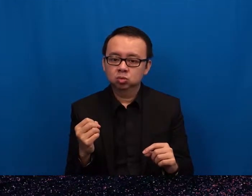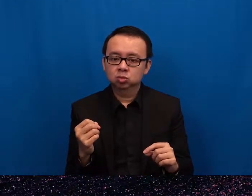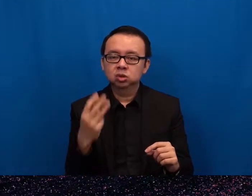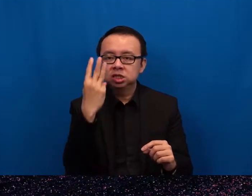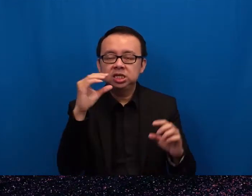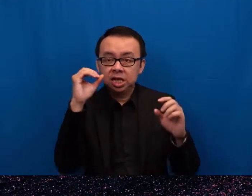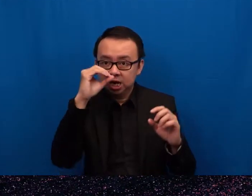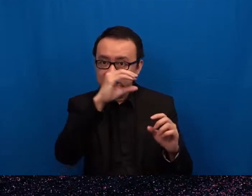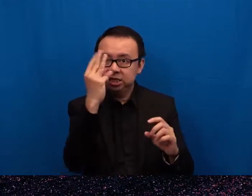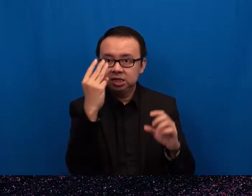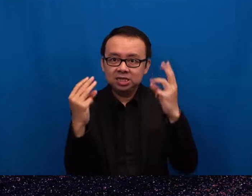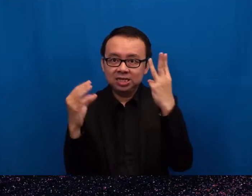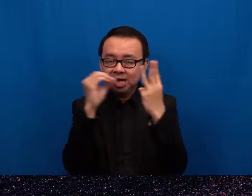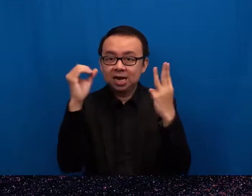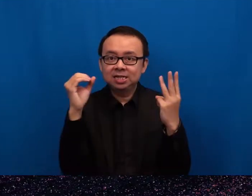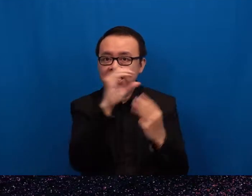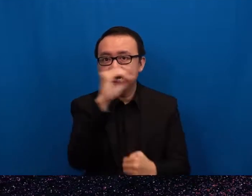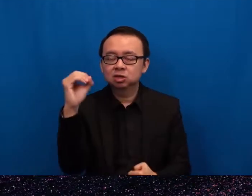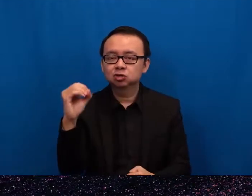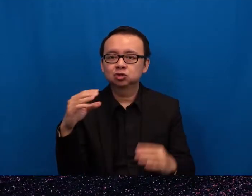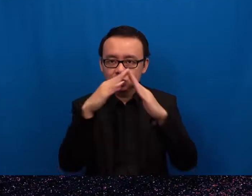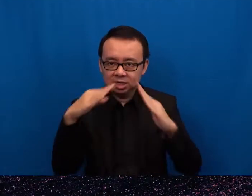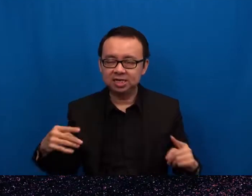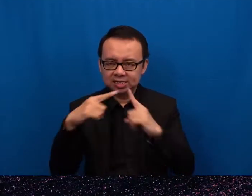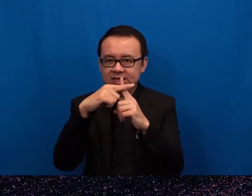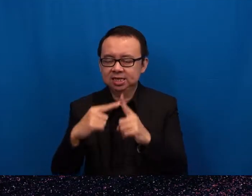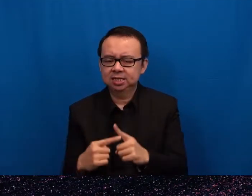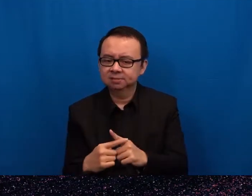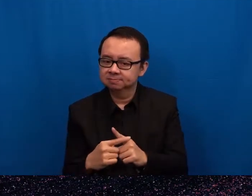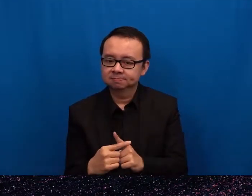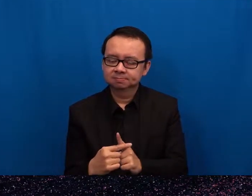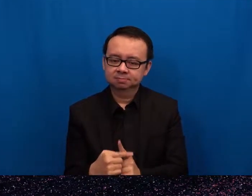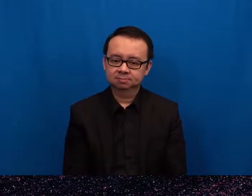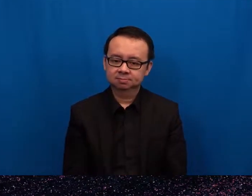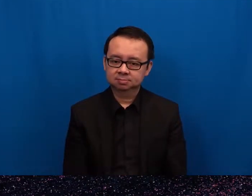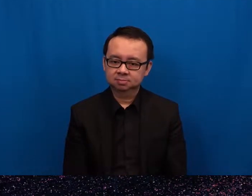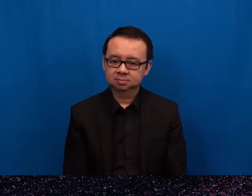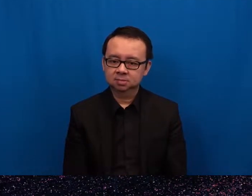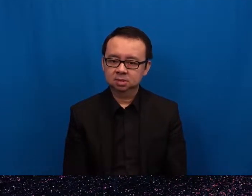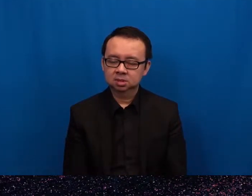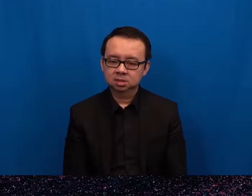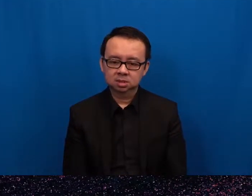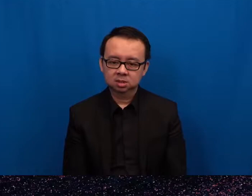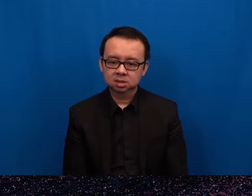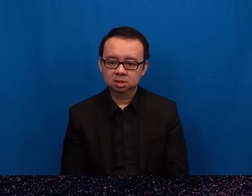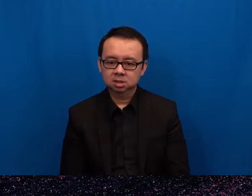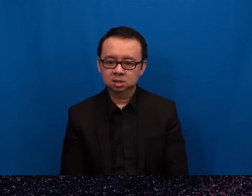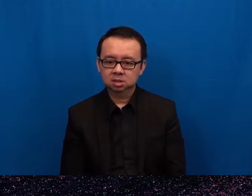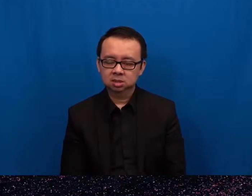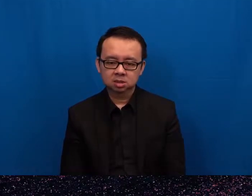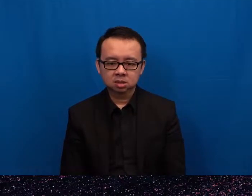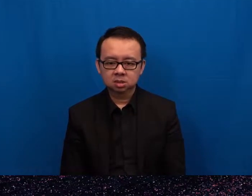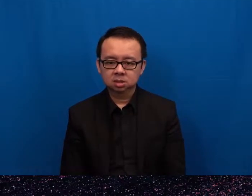persis di border sebelum social distancing diberlakukan. Saya mengucap syukur. Beberapa